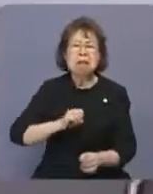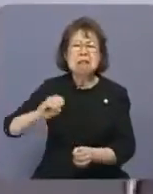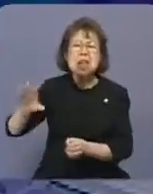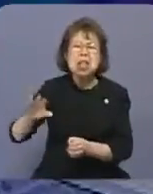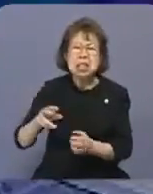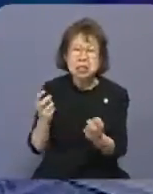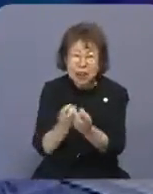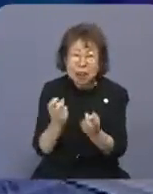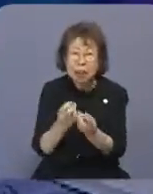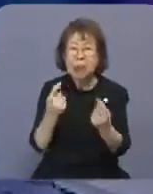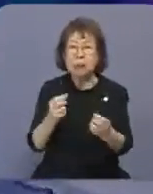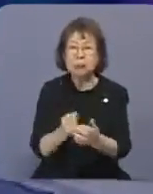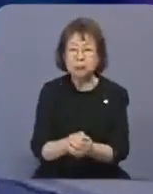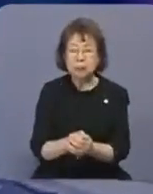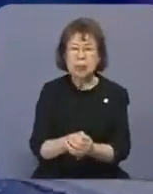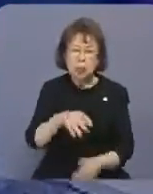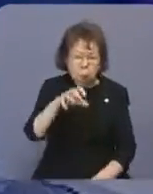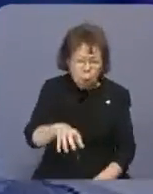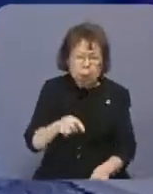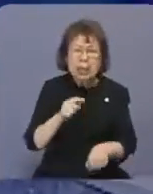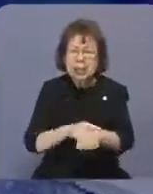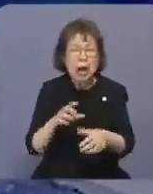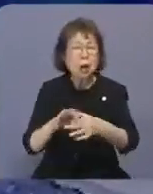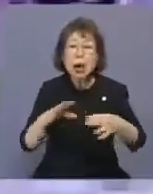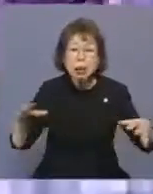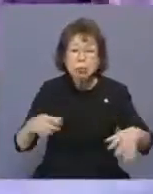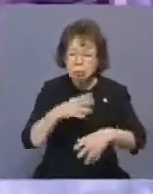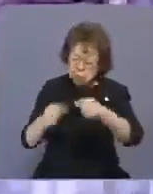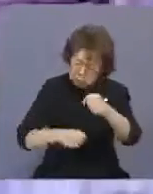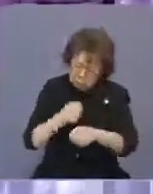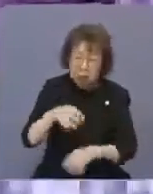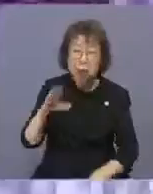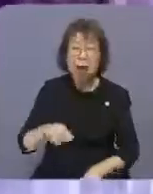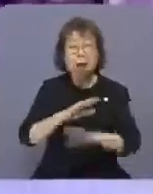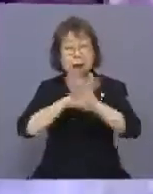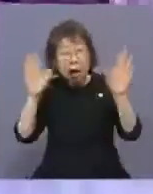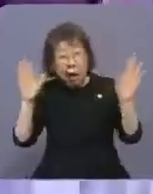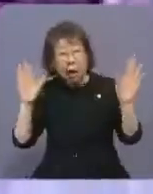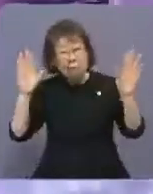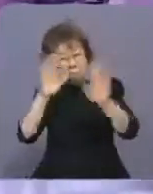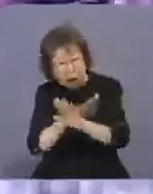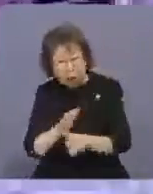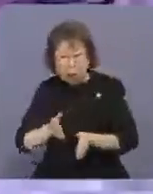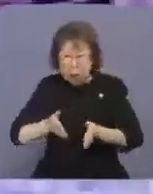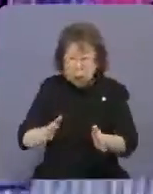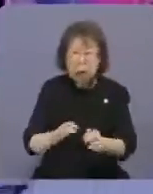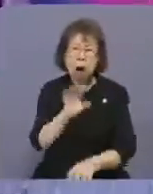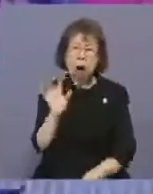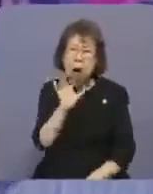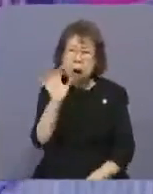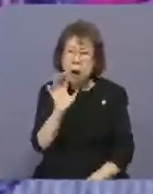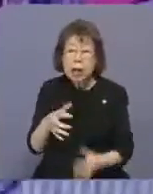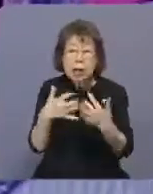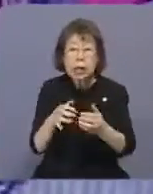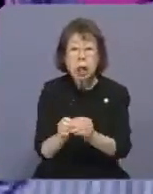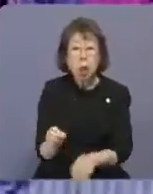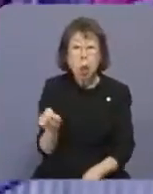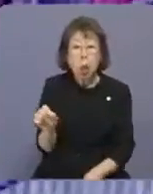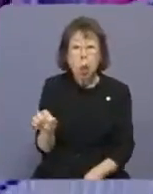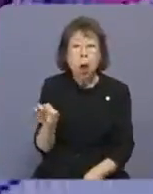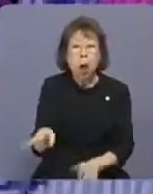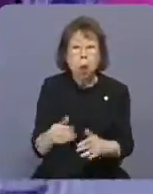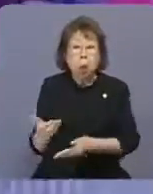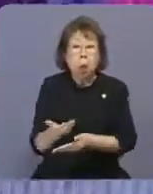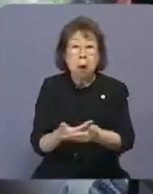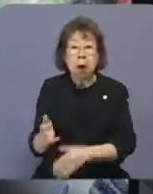수법입니다. 거래는 때와 장소를 가리지 않았습니다. 대낮 도심 한복판 에어컨 실외기에 마약을 올려놨다